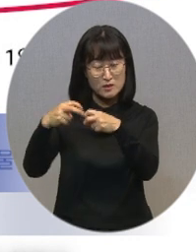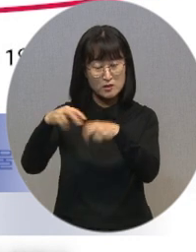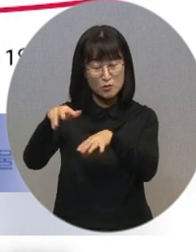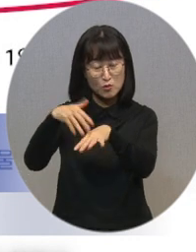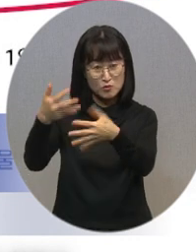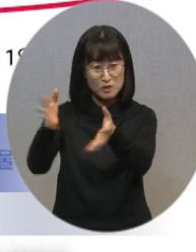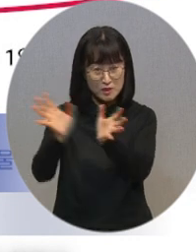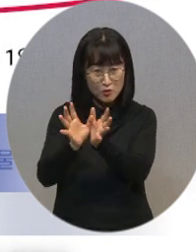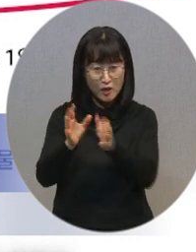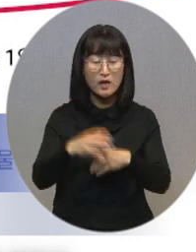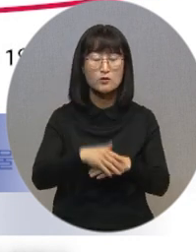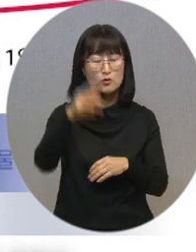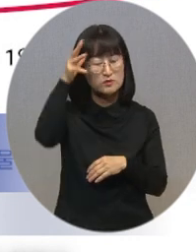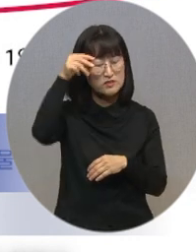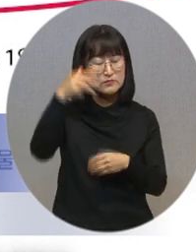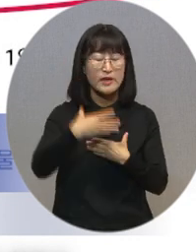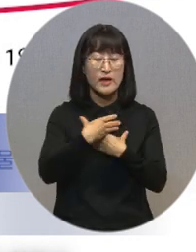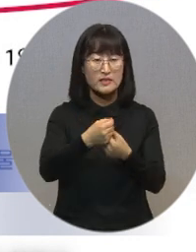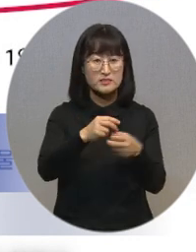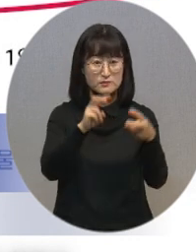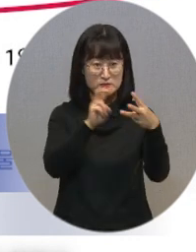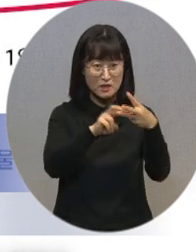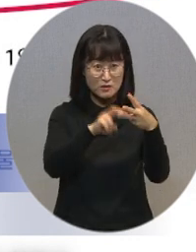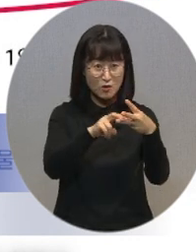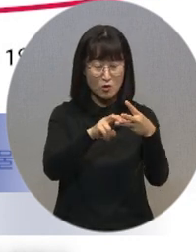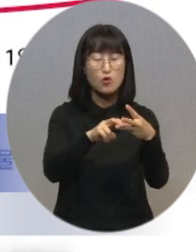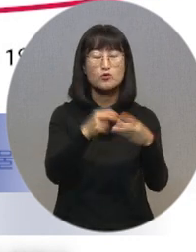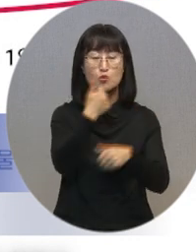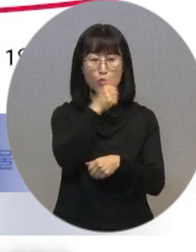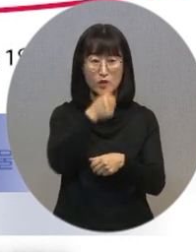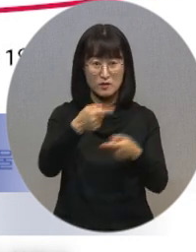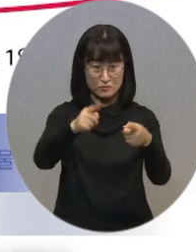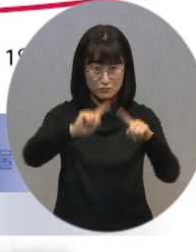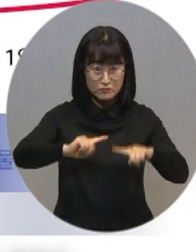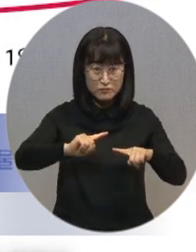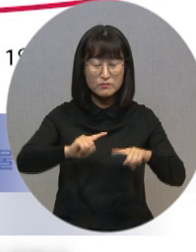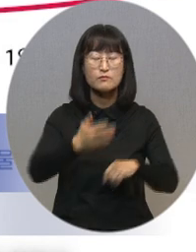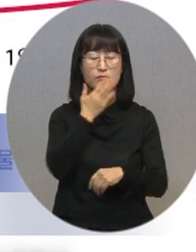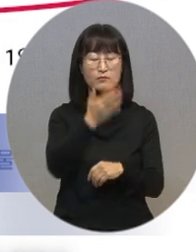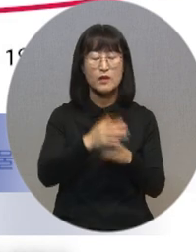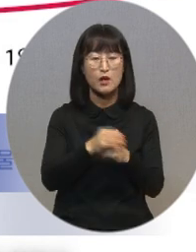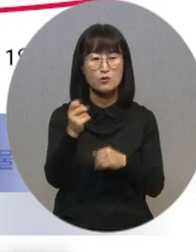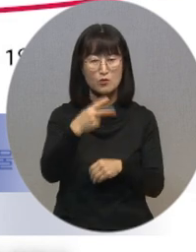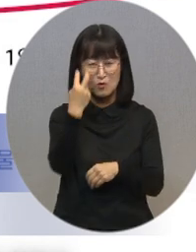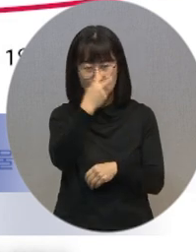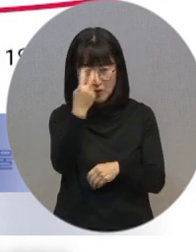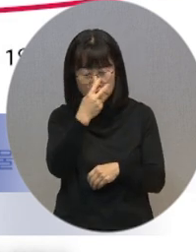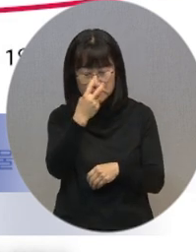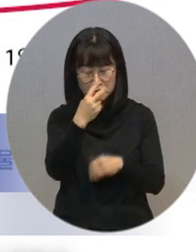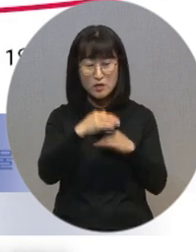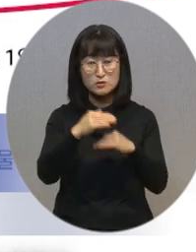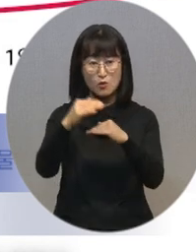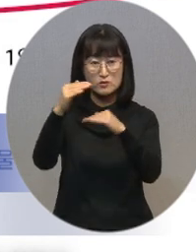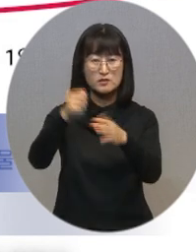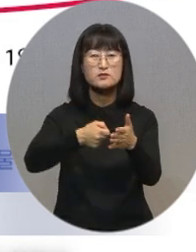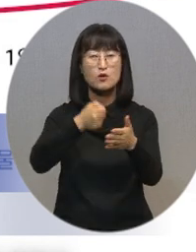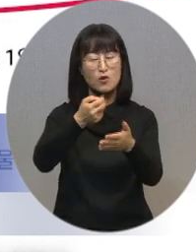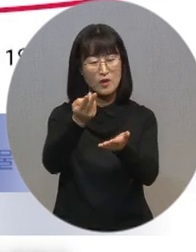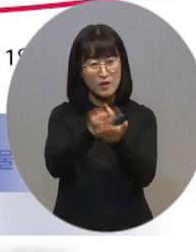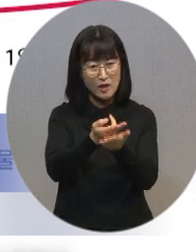안심센터를 통해 번 의뢰하거나 전문이 등 전담인력의 환자 진단 등의 절차를 통해